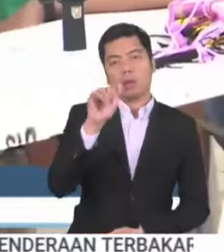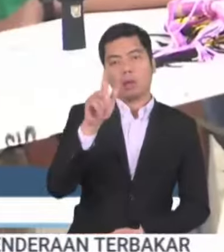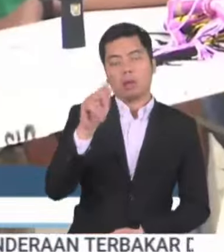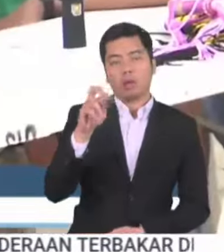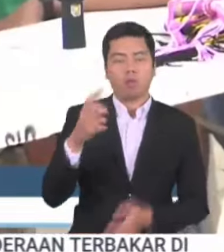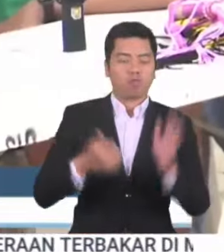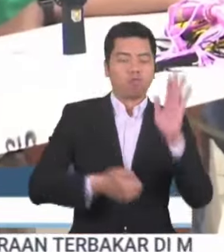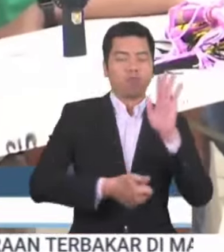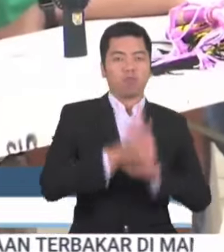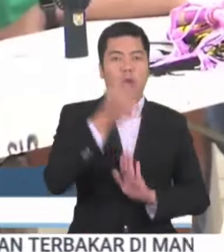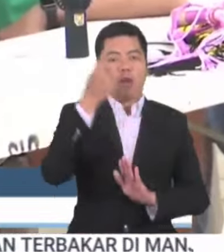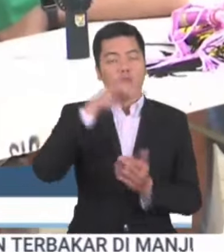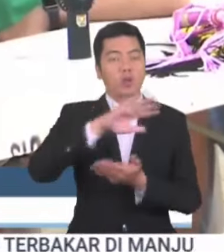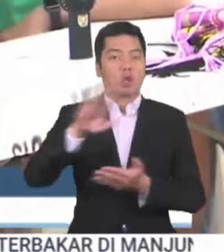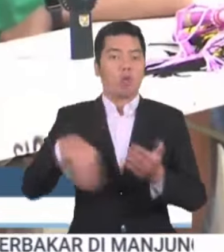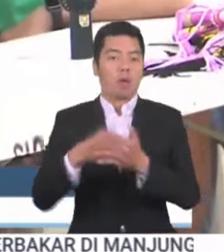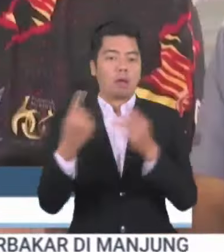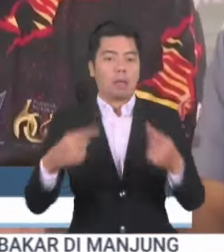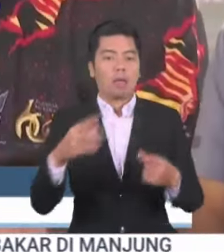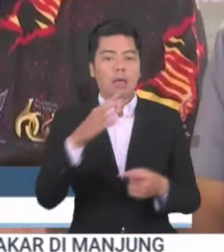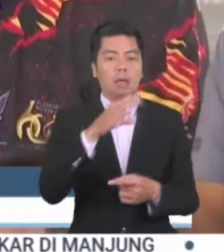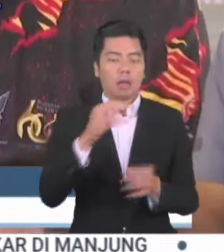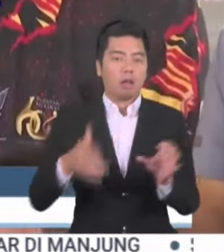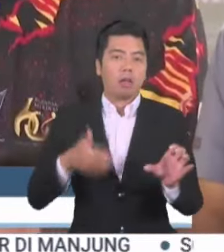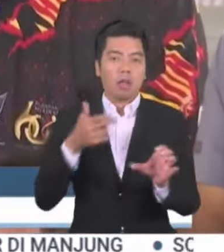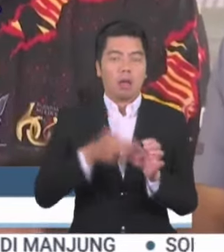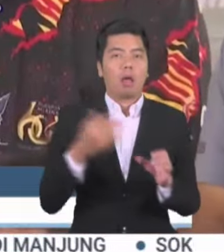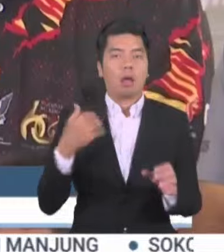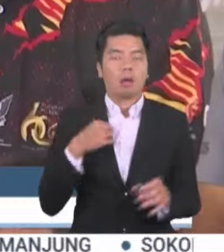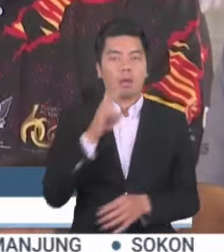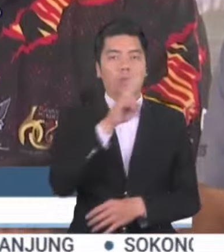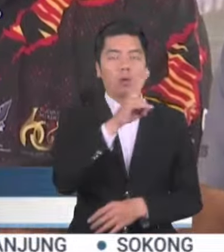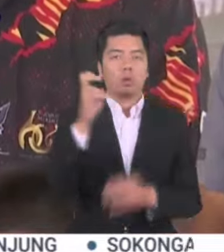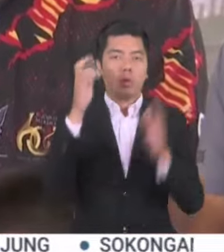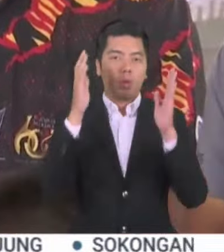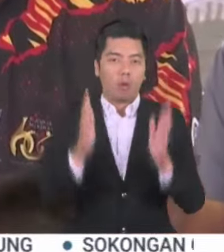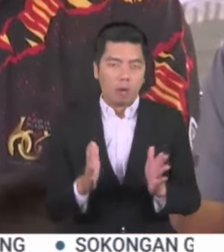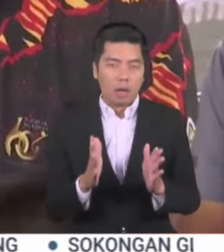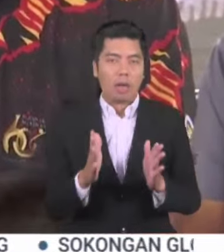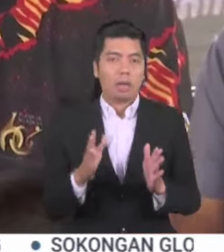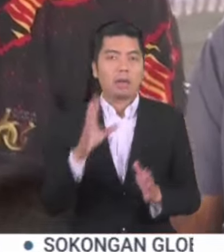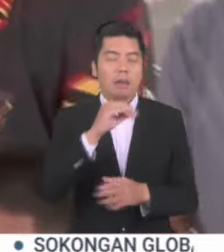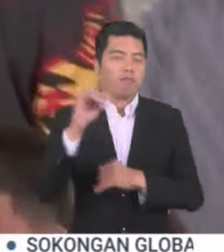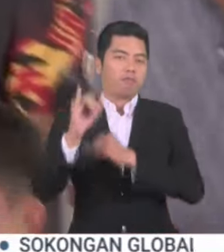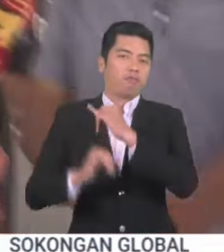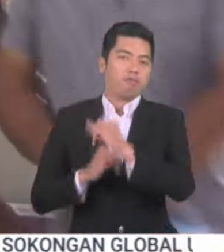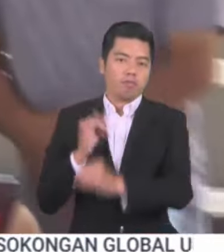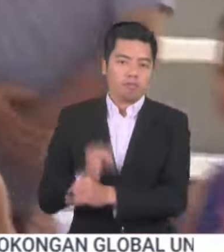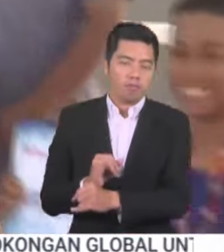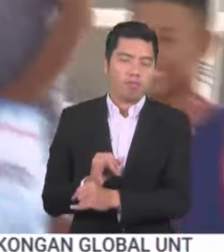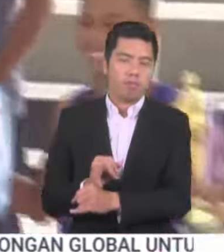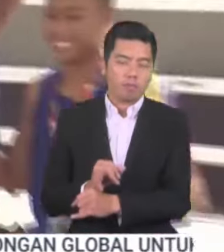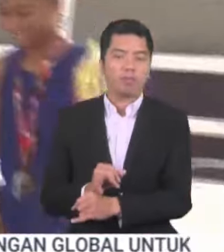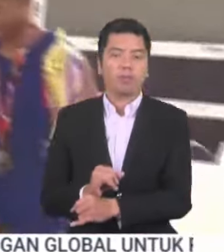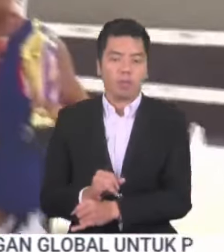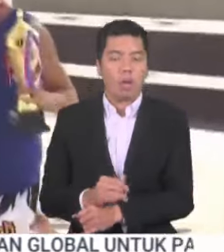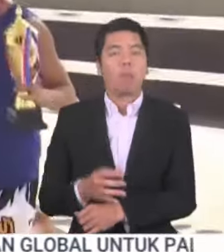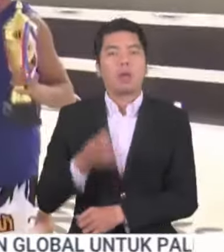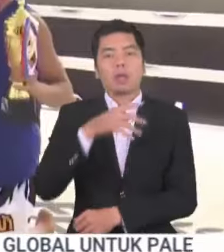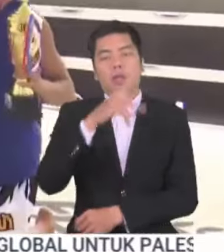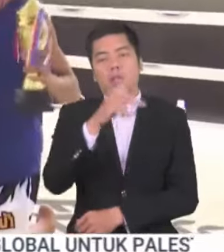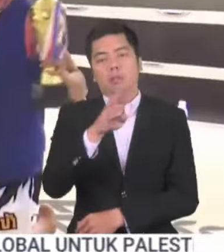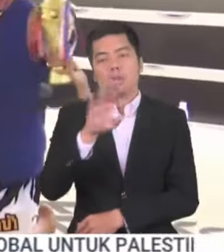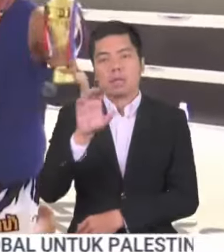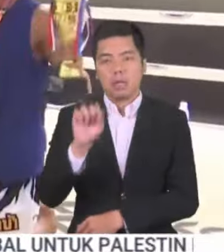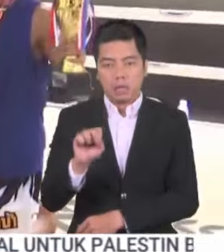juara keseluruhan kejohanan yang turut disertai oleh 200 peserta tempatan dan antarabangsa. Menteri Belia Sukan dan